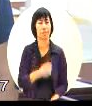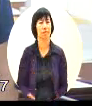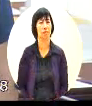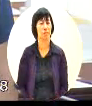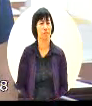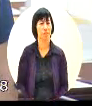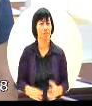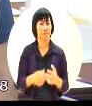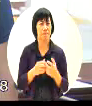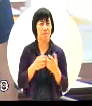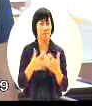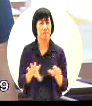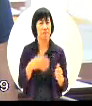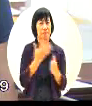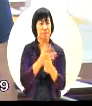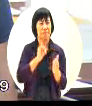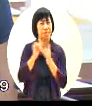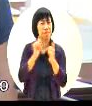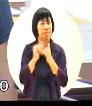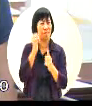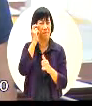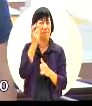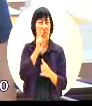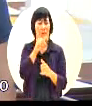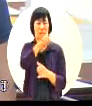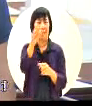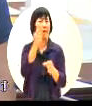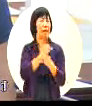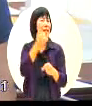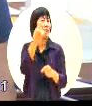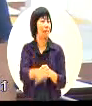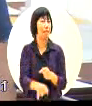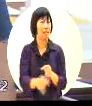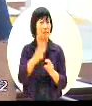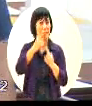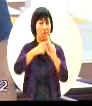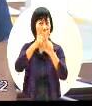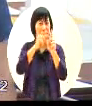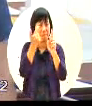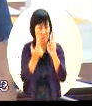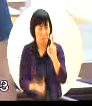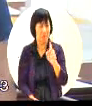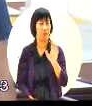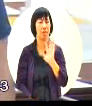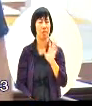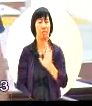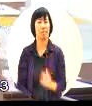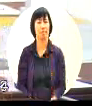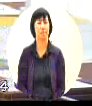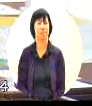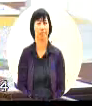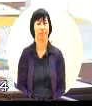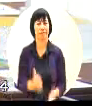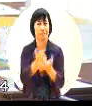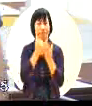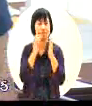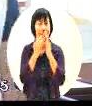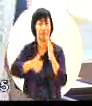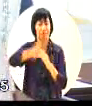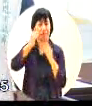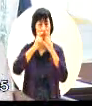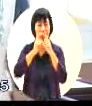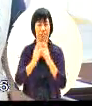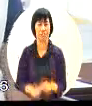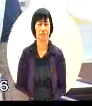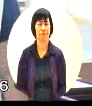出来，卖有百姓。讲咱的工作效率遐无遐歹，是毋是？咱请局长， 市长，